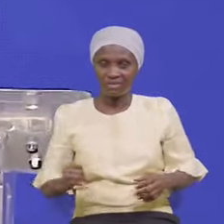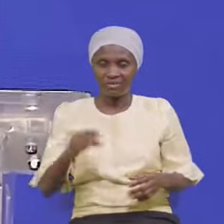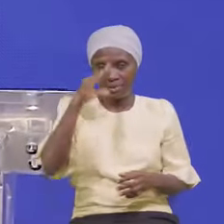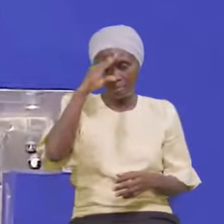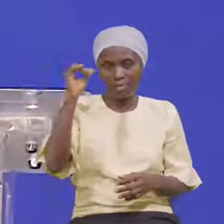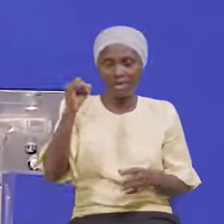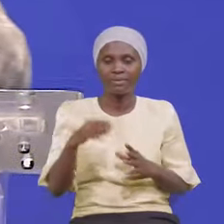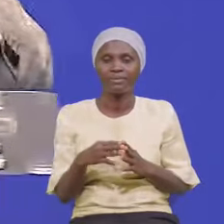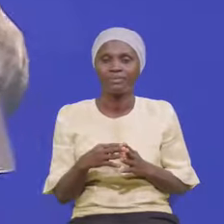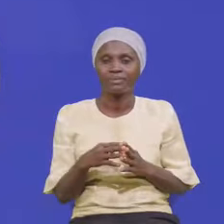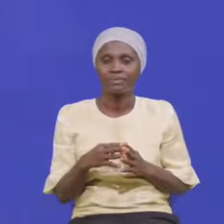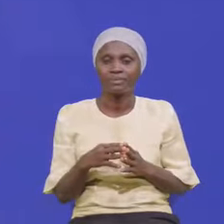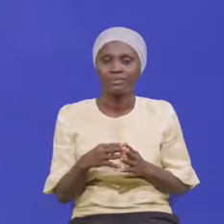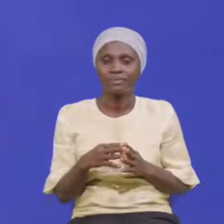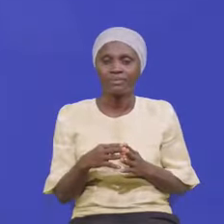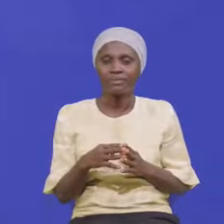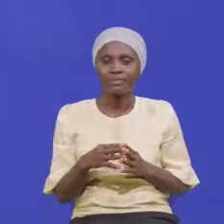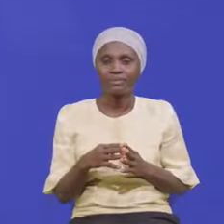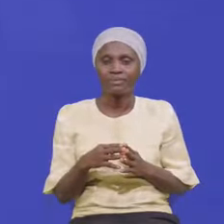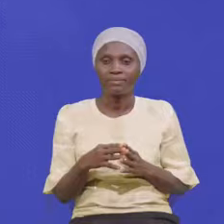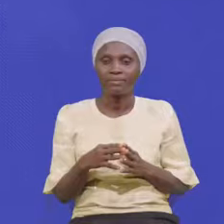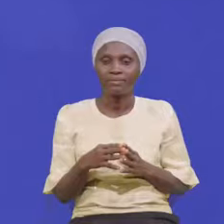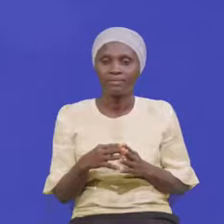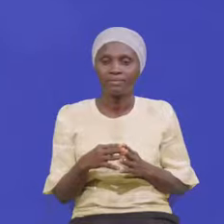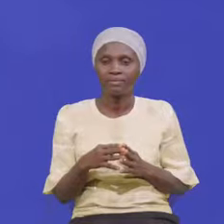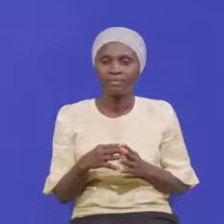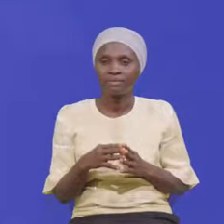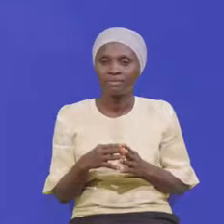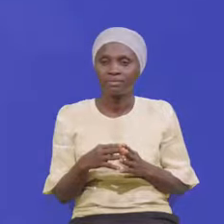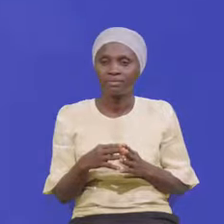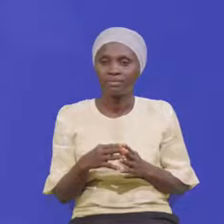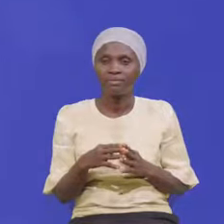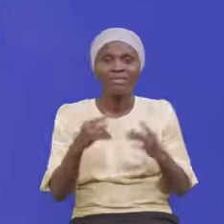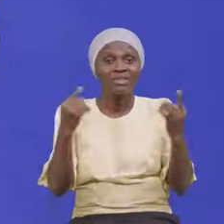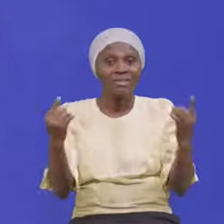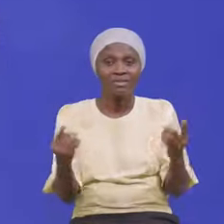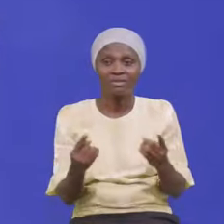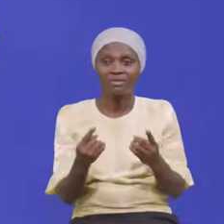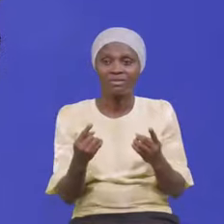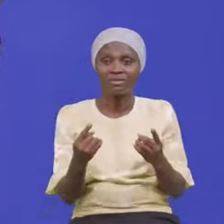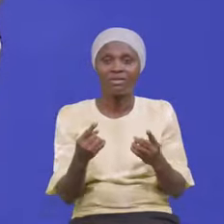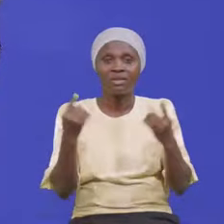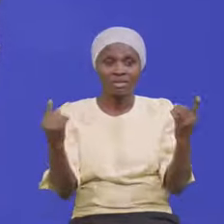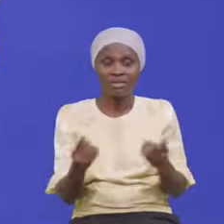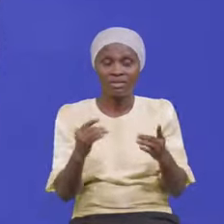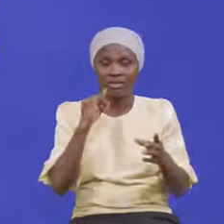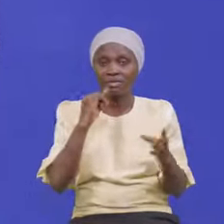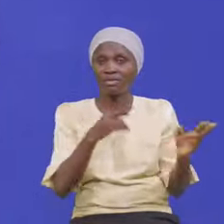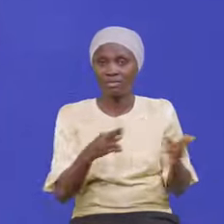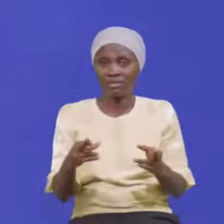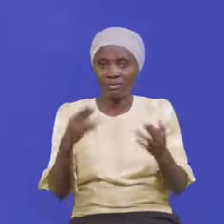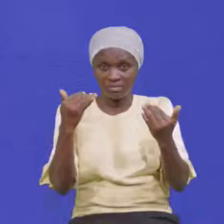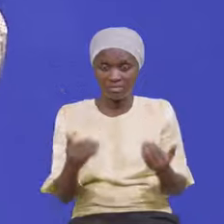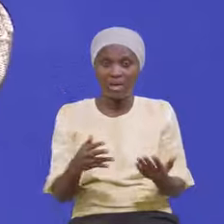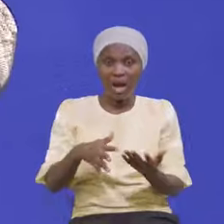మానవాళికి రోగులకు మంచితనమును తన యొక్క దయను అనుగ్రహించాడు. సీన్ ఇస్ అవైలబుల్ అమంగ్ ఆల్ మెన్, అసలు లోక సకల